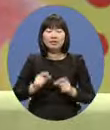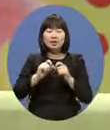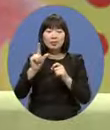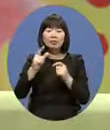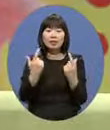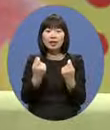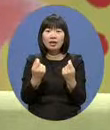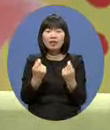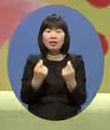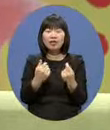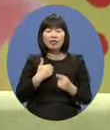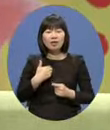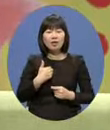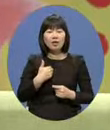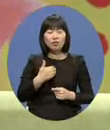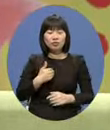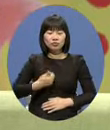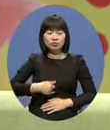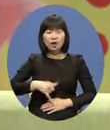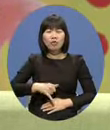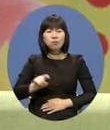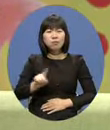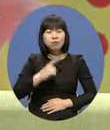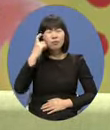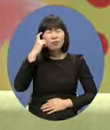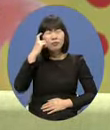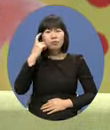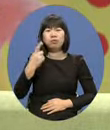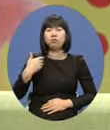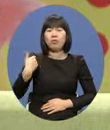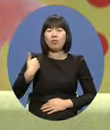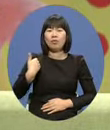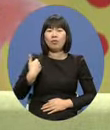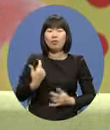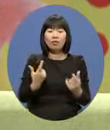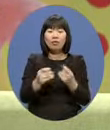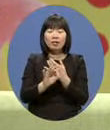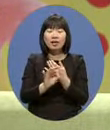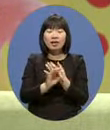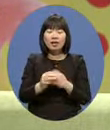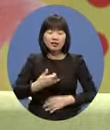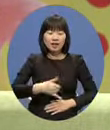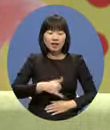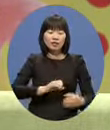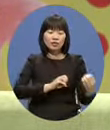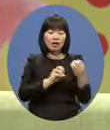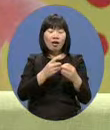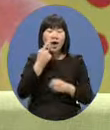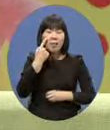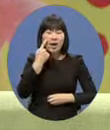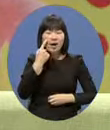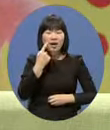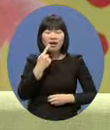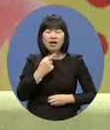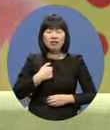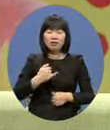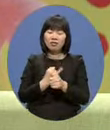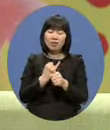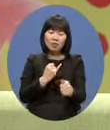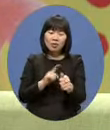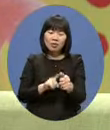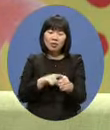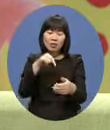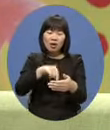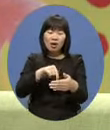그렇잖아요 그니까 아 난 도대체 우리에 무슨 생각을 하는지 모르겠어 그러면 아이하고 대화를 해 봐 아 우리 남편 도대체